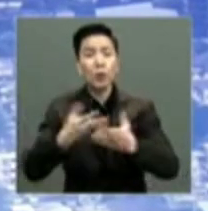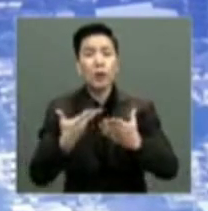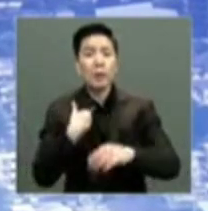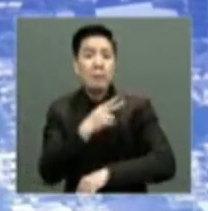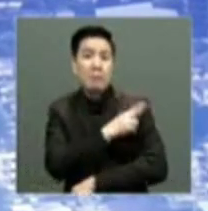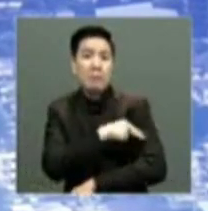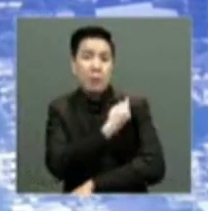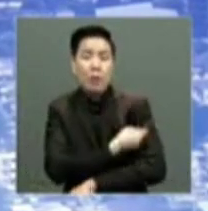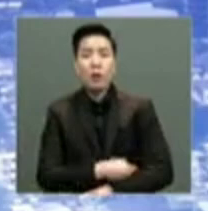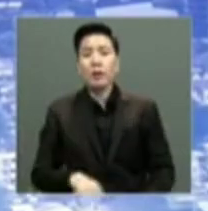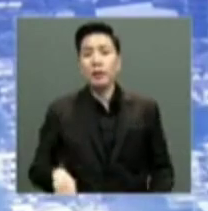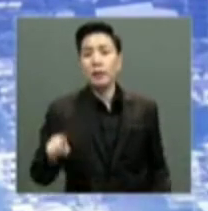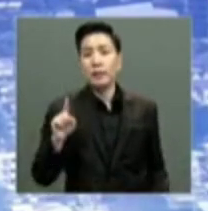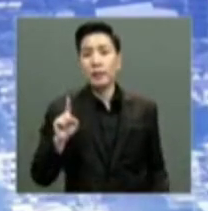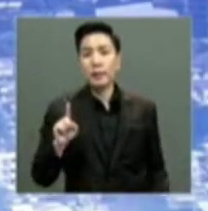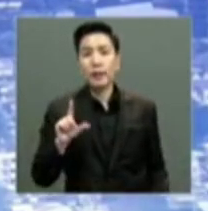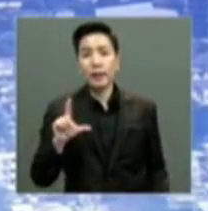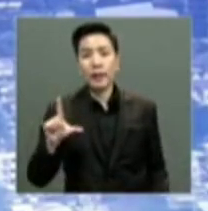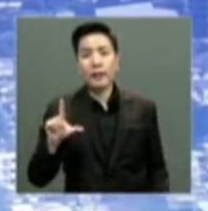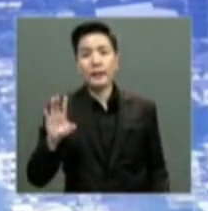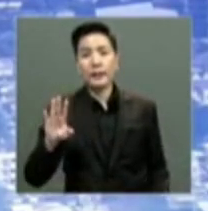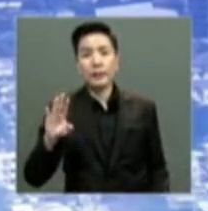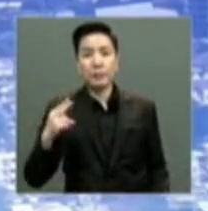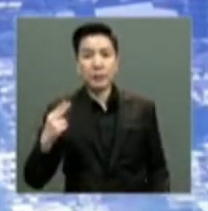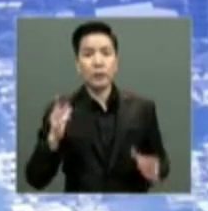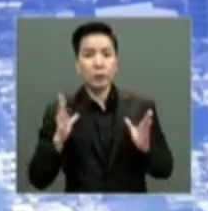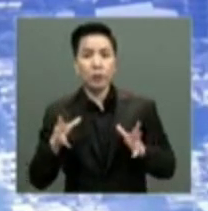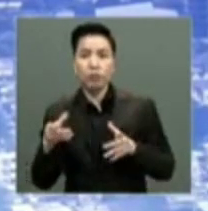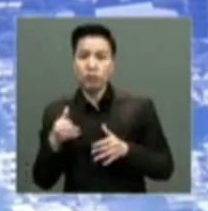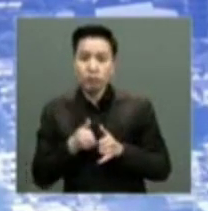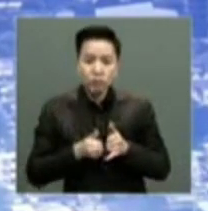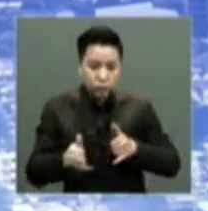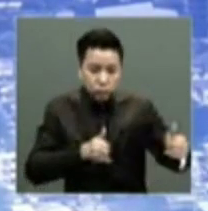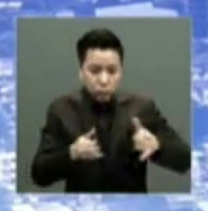ก็บอกชมเลยครับว่าด้านหนึ่งที่ดีเป็นเพราะว่าเรามีระบบของการดูแลสุขภาพถึงระดับของครอบครัวนั่นคือมีอาสาสมัครสาธารณสุขนะครับที่จำนวนถึง1ล้าน 4หมื่นกว่าคนนะครับหนึ่งล้านสี่หมื่นคนเนี่ยทำให้ของเราเนี่ยสามารถที่จะมาดูแลคนที่ต้องดูแลกันอย่างใกล้ชิดนี่คือความภาคภูมิใจของประเทศไทยนะครับซึ่งองค์กรที่ดูแลด้านสาธารณสุขระดับโลกนะครับซึ่งเขามาประจำอยู่ประเทศไทยก็เป็นผู้ที่รายงานไปให้คนอื่นอื่นของโลกได้รับทราบศักยภาพการดูแลสาธารณสุขของคนไทยซึ่งแม่ผมเห็นข่าวนี้ก็ปลื้มนะครับลืมสิครับเพราะว่ามันไม่ใช่แค่ประเทศไทยอย่างเดียวนะครับถ้าออกไปอย่างนี้ก็คือมันแสดงถึงศักยภาพของเราไปถึงเวทีโลกทั้งหมดนะ